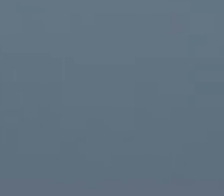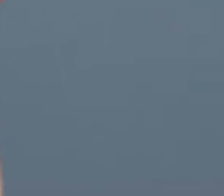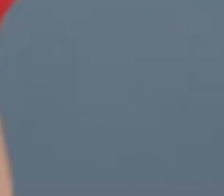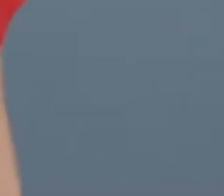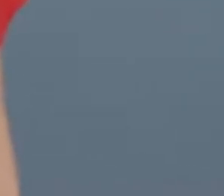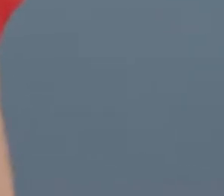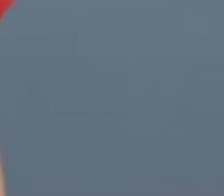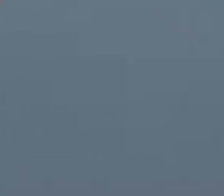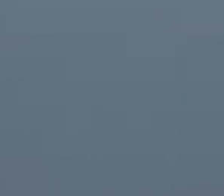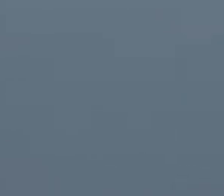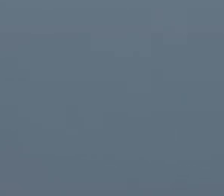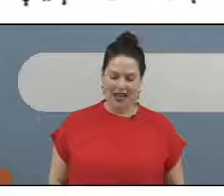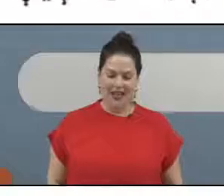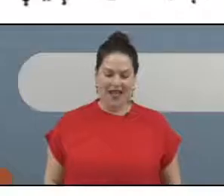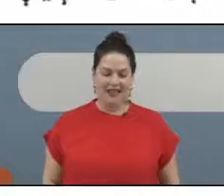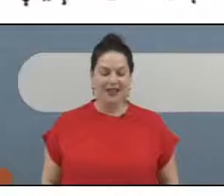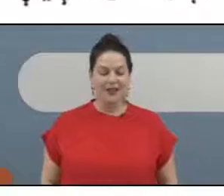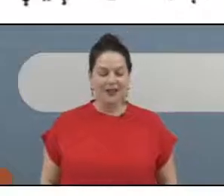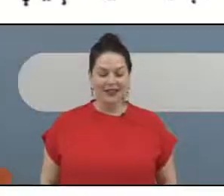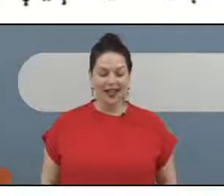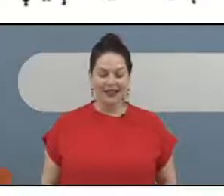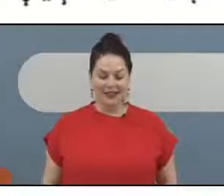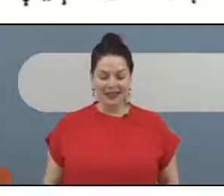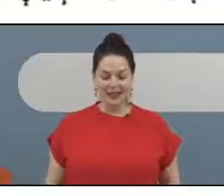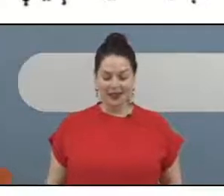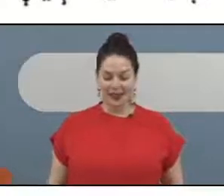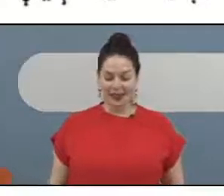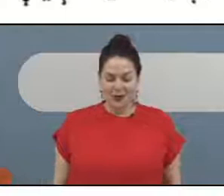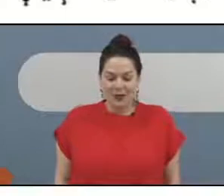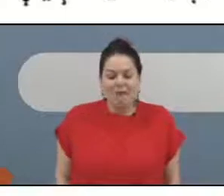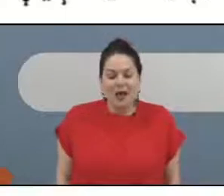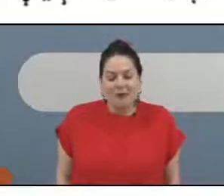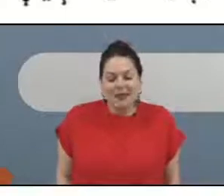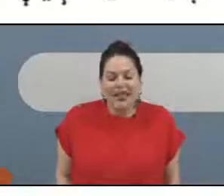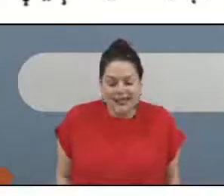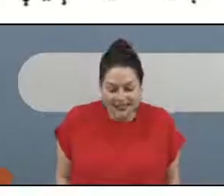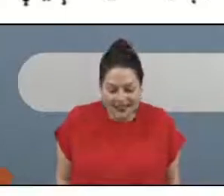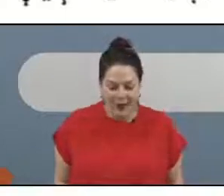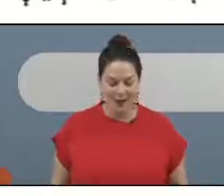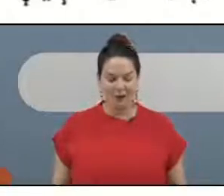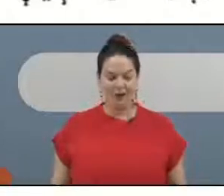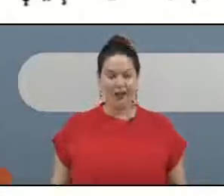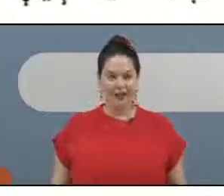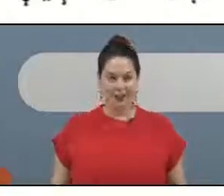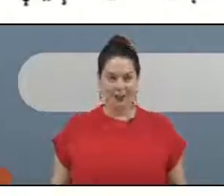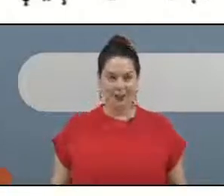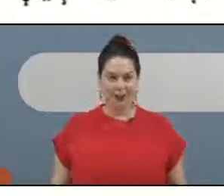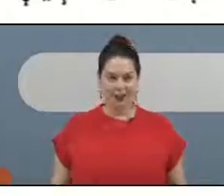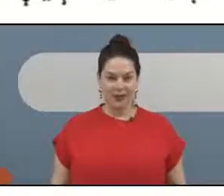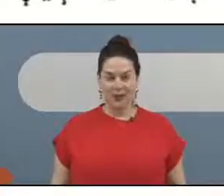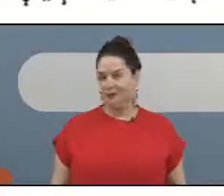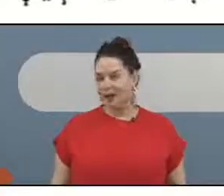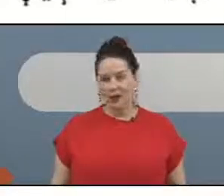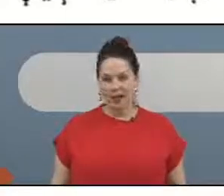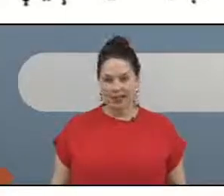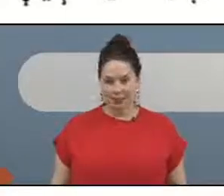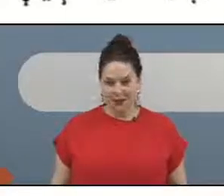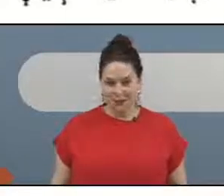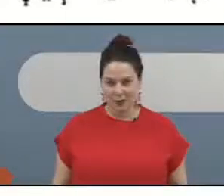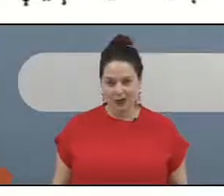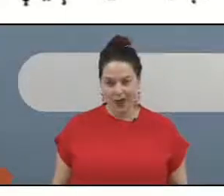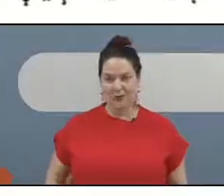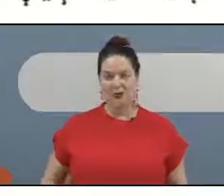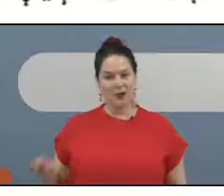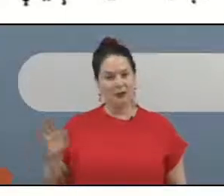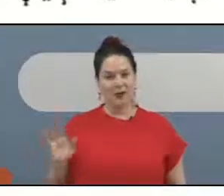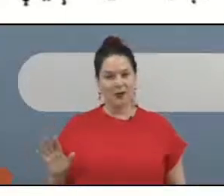יכול להרגיז את איקרוס. אז קראו את עזרת דדלוס לאיקרוס. מה בטקסט הזה יכול לעורר התנגדות באיקרוס? מה יכול